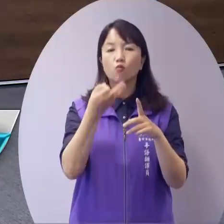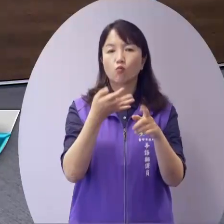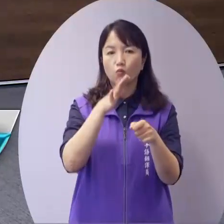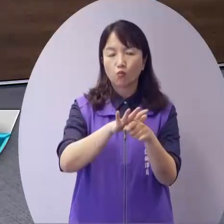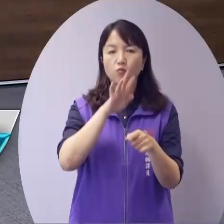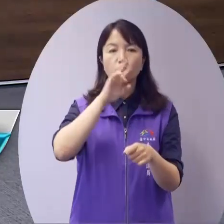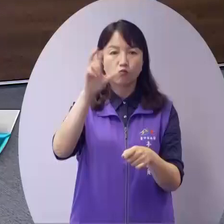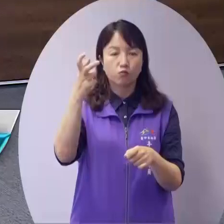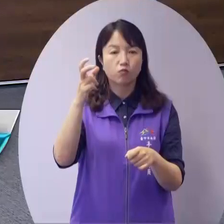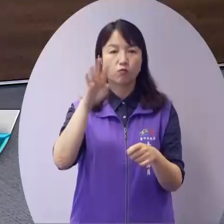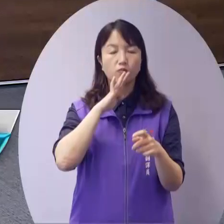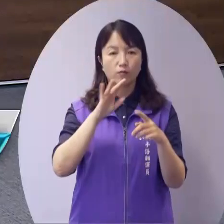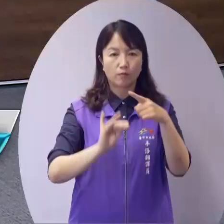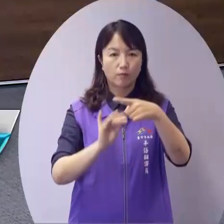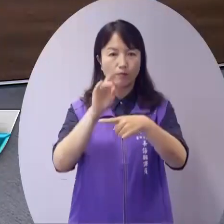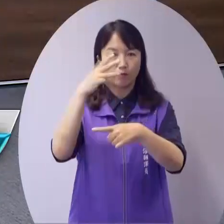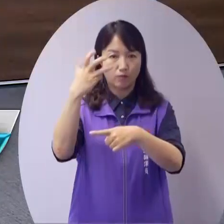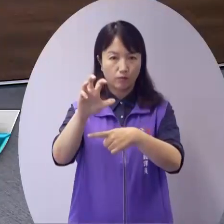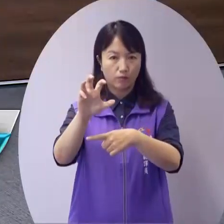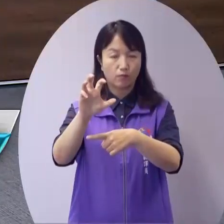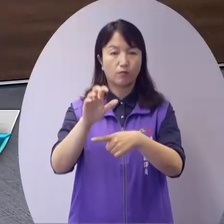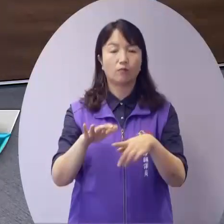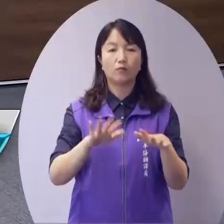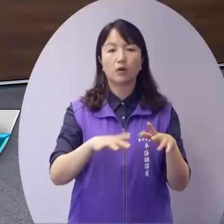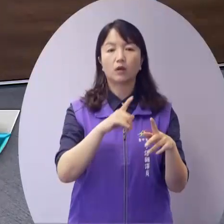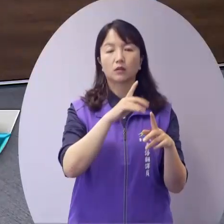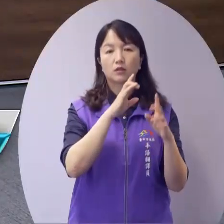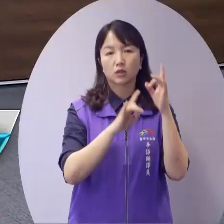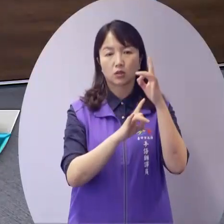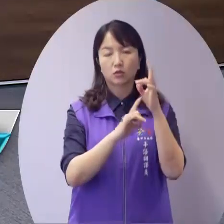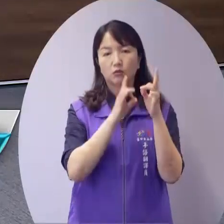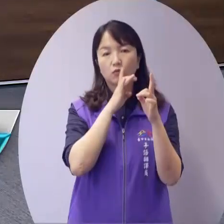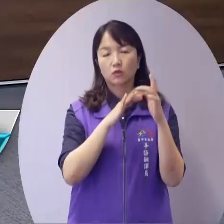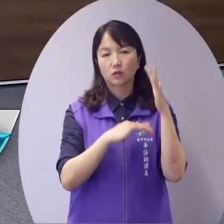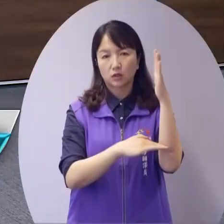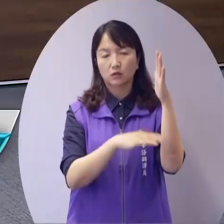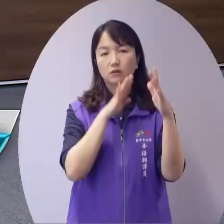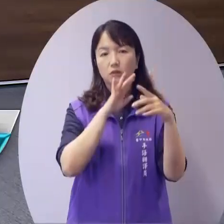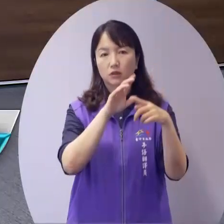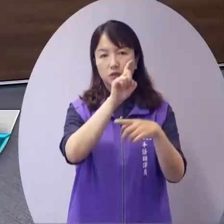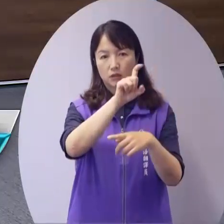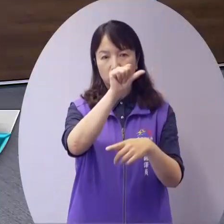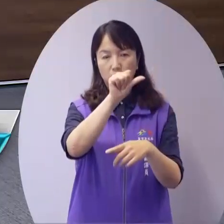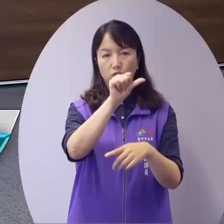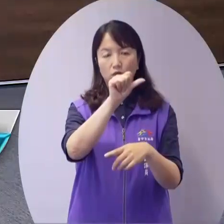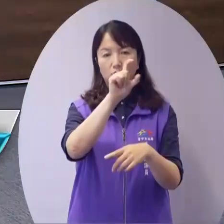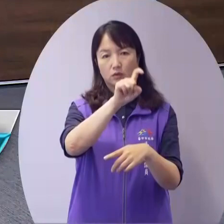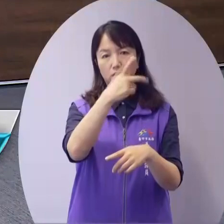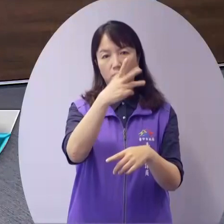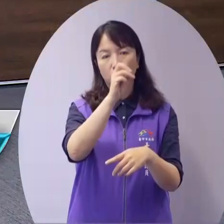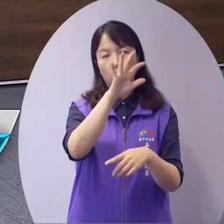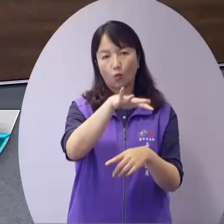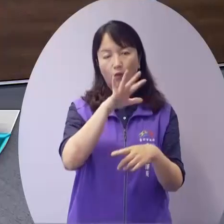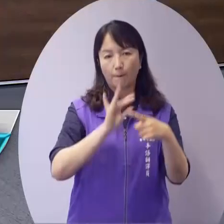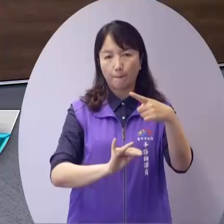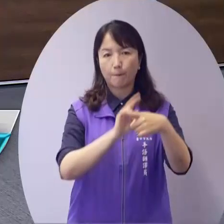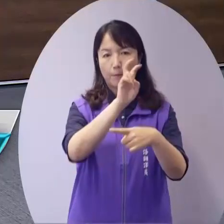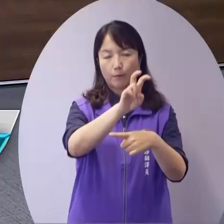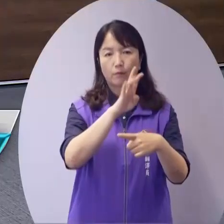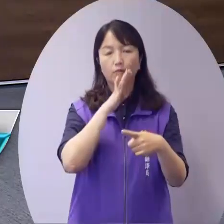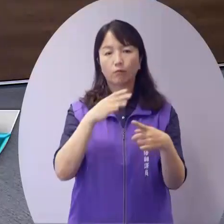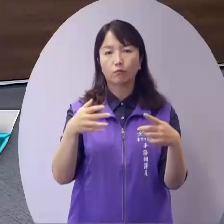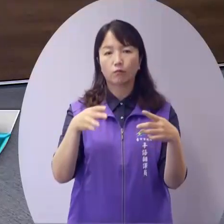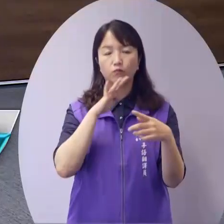款70万元，比例80%；本府配合款175000元，比例20%，已编